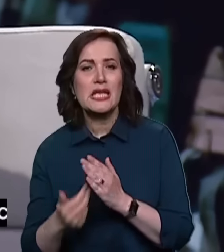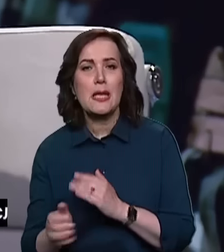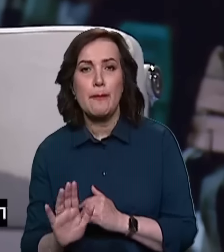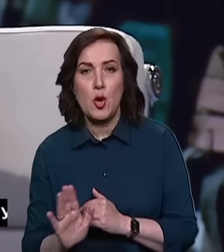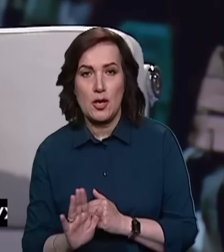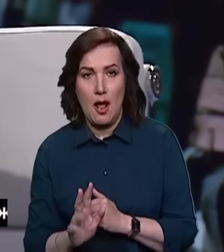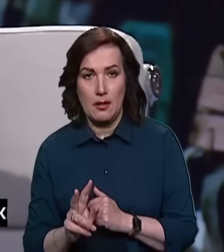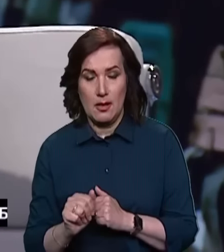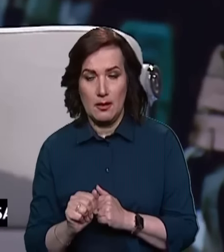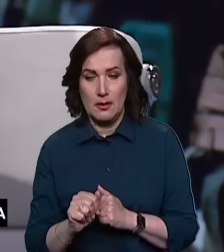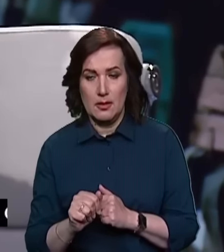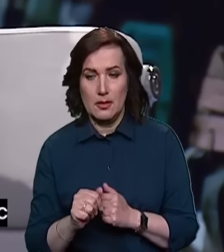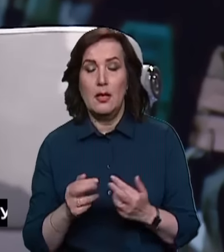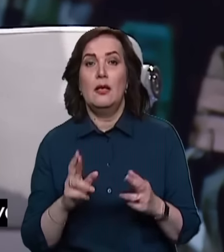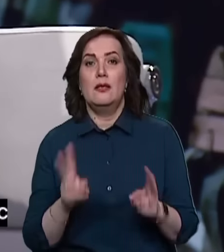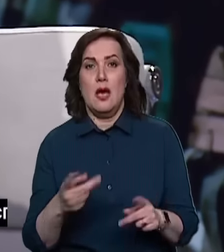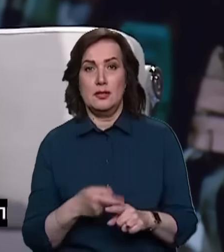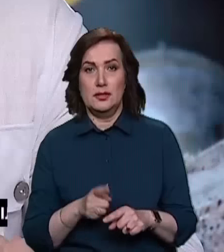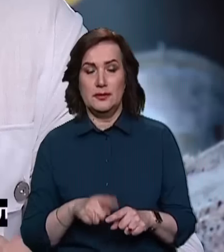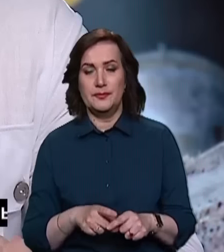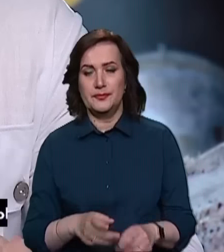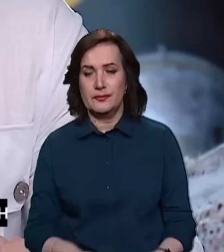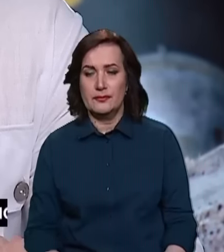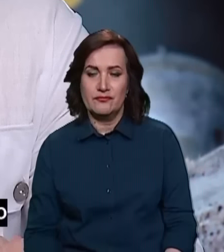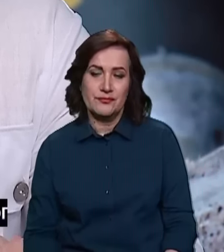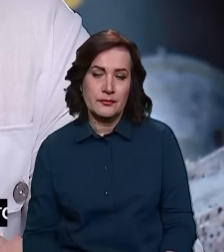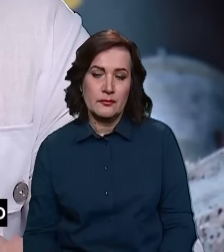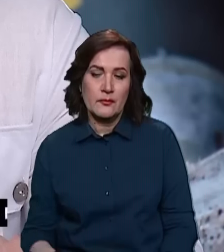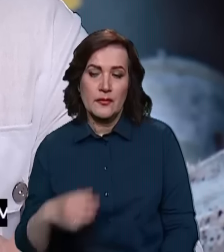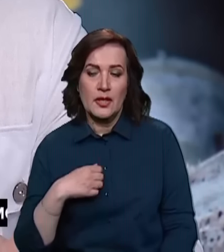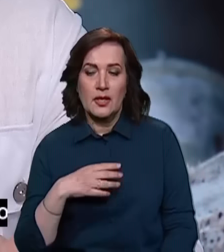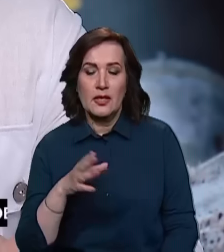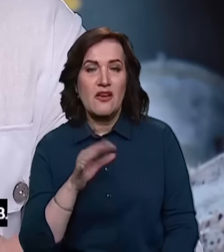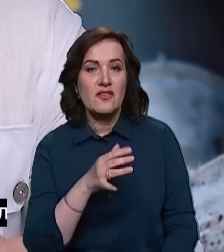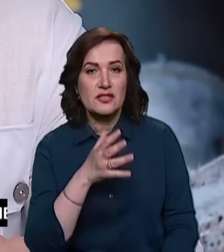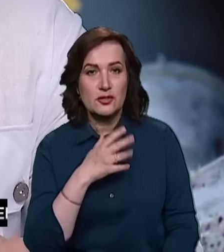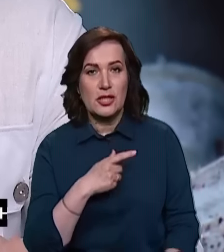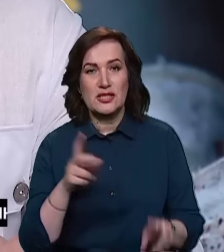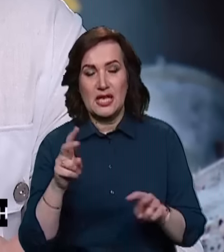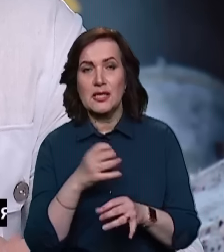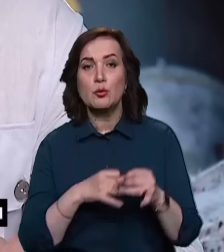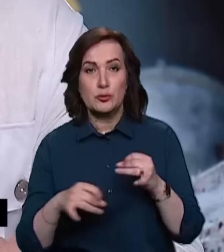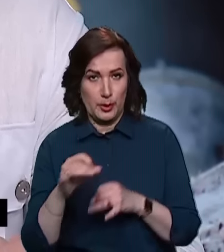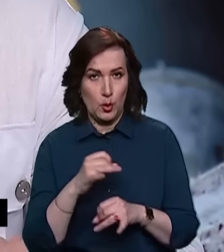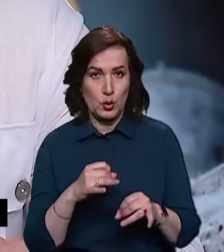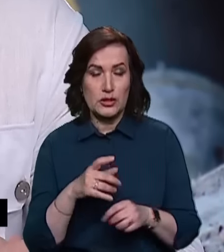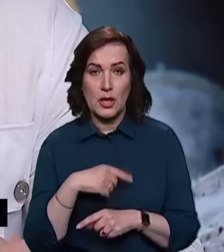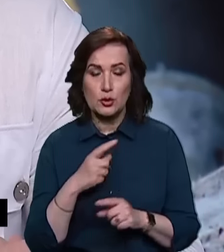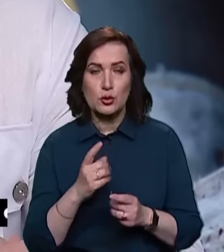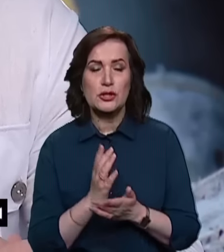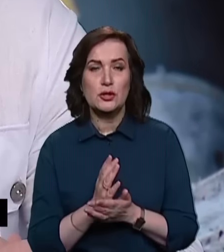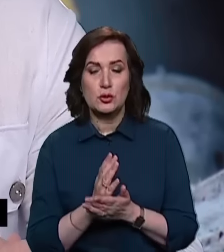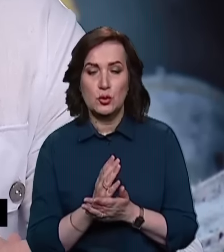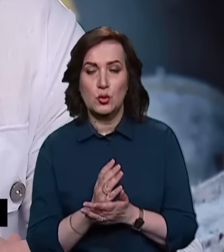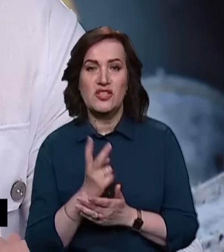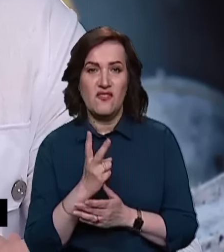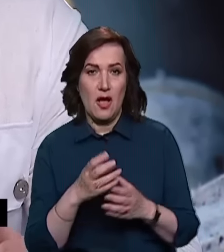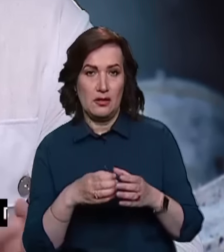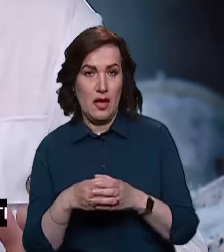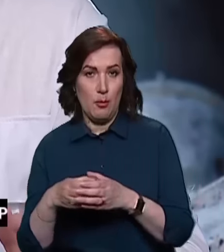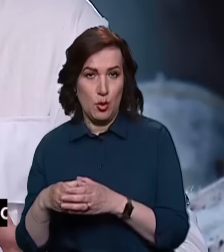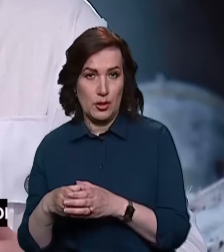не програла. От як це? Ну, знаєте, я весь час, коли на цю тему спілкуюся, кажу, що існують два табори на